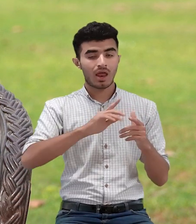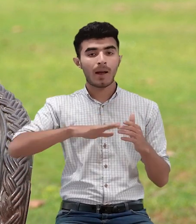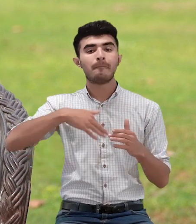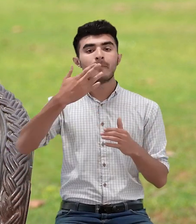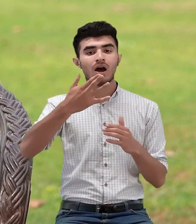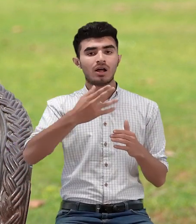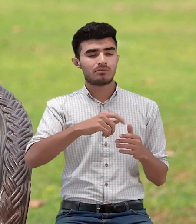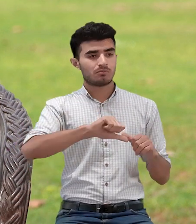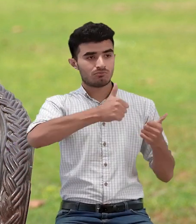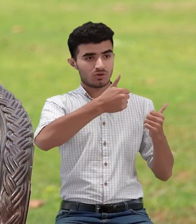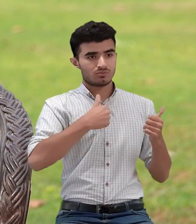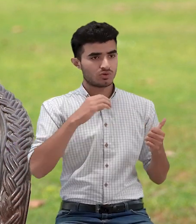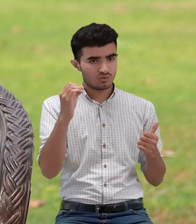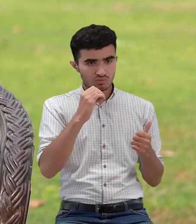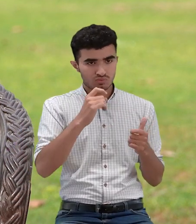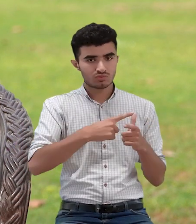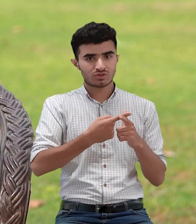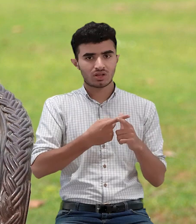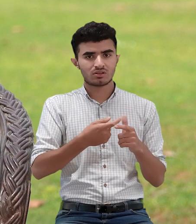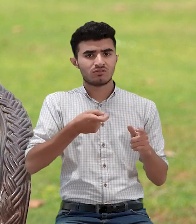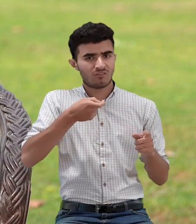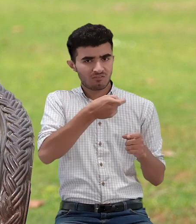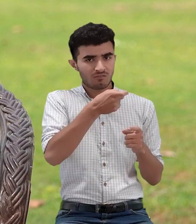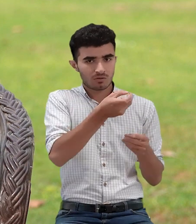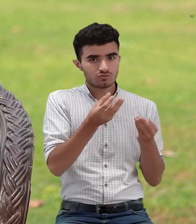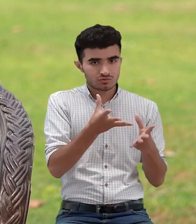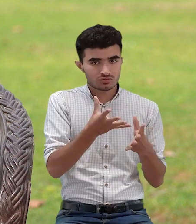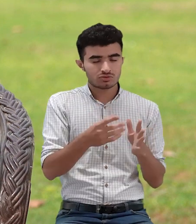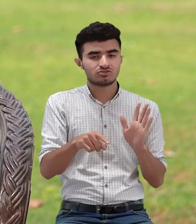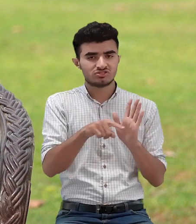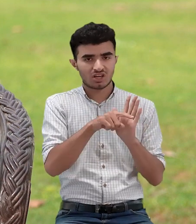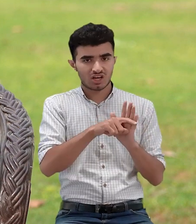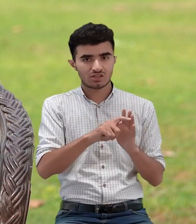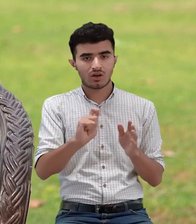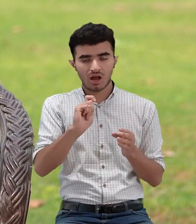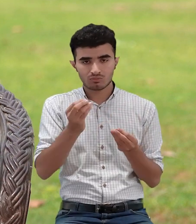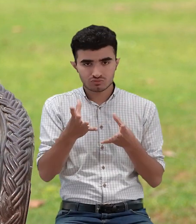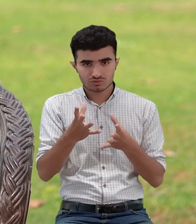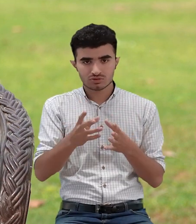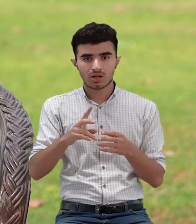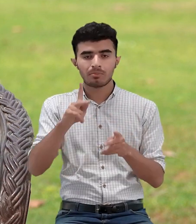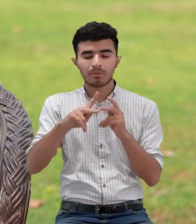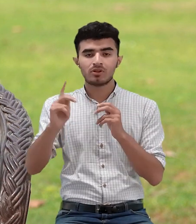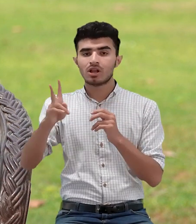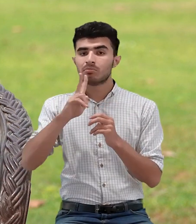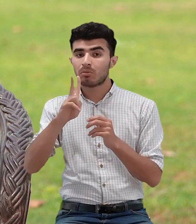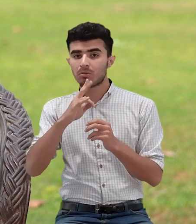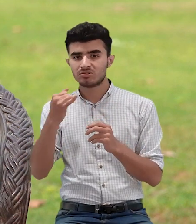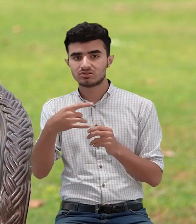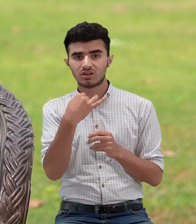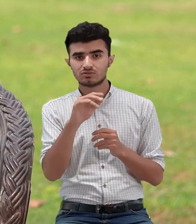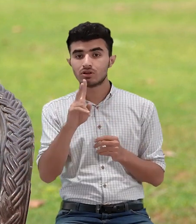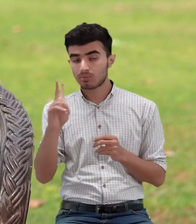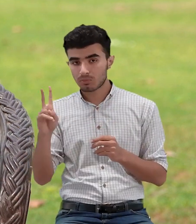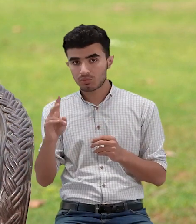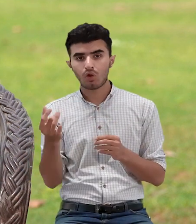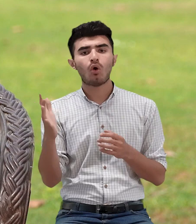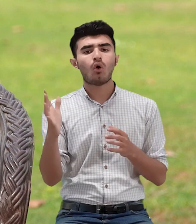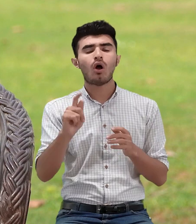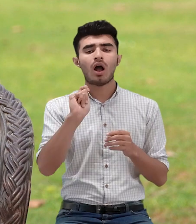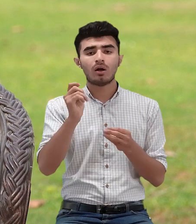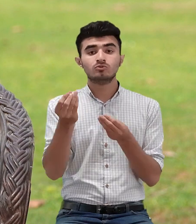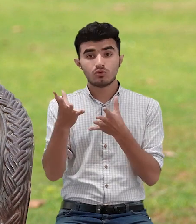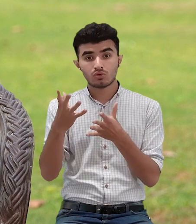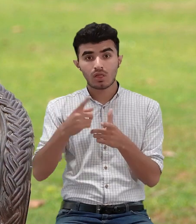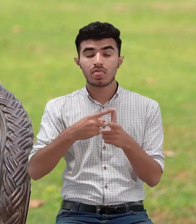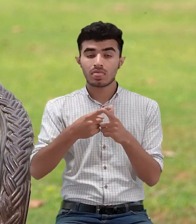फिर हसद नेगेटिव सूरत इख्तियार कर जाता है। अगर वो मेरे अंदर पॉजिटिव एटीट्यूड पैदा करता है, या पॉजिटिव